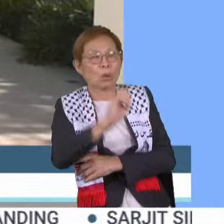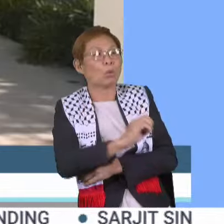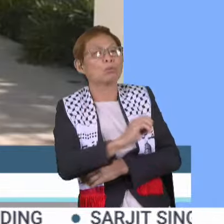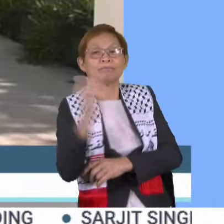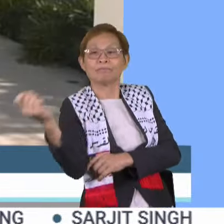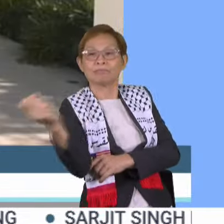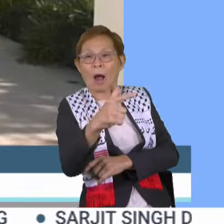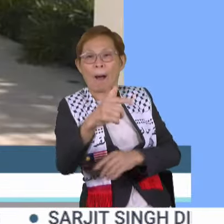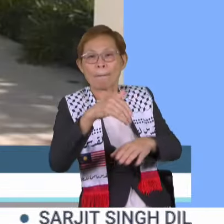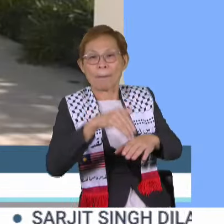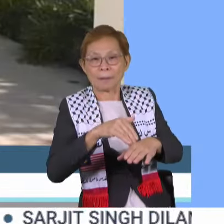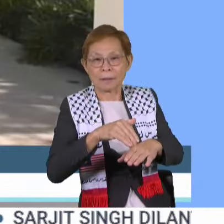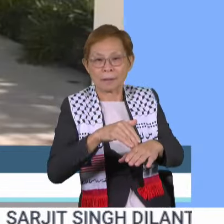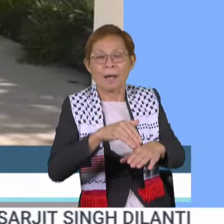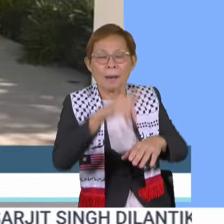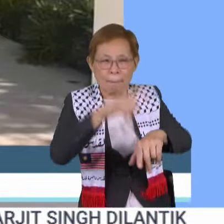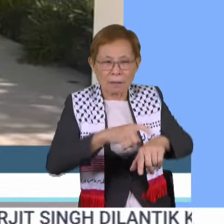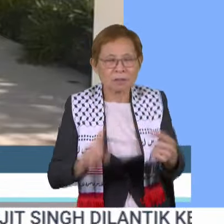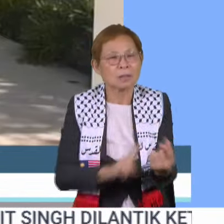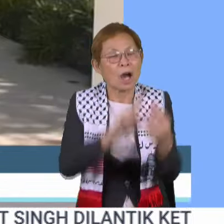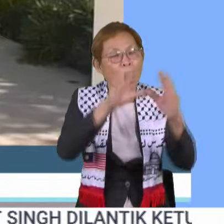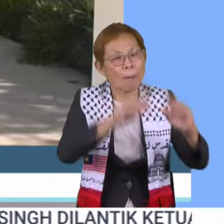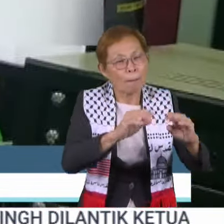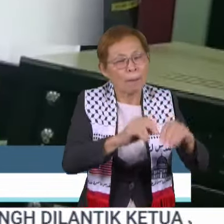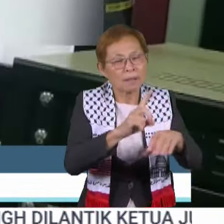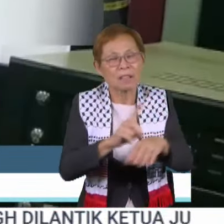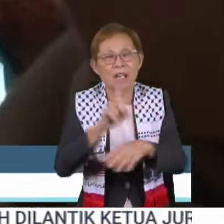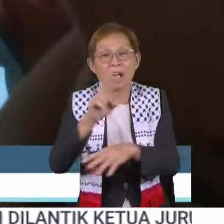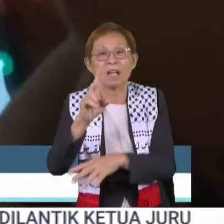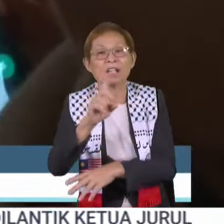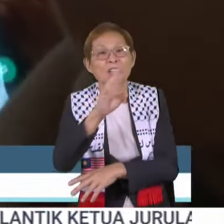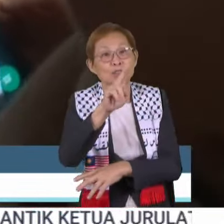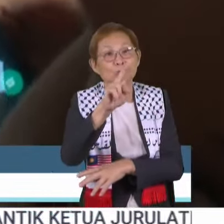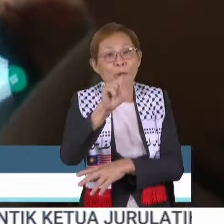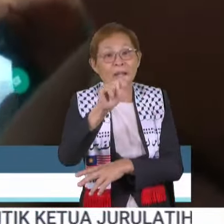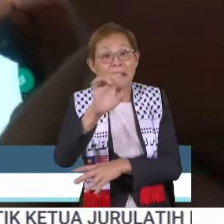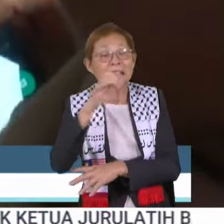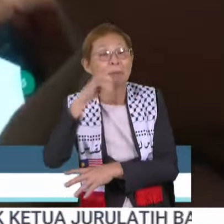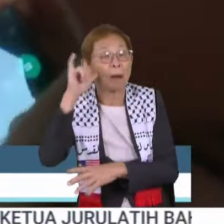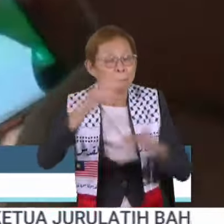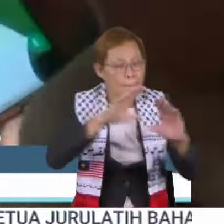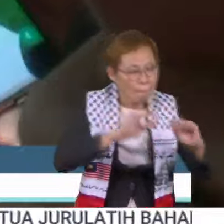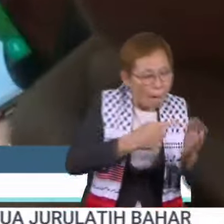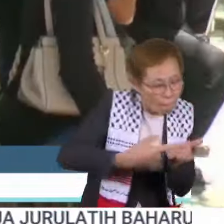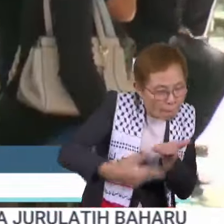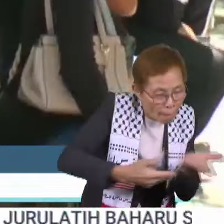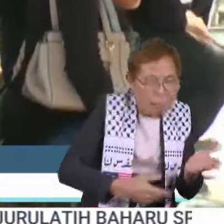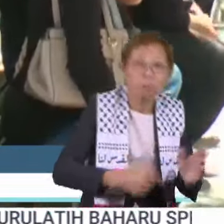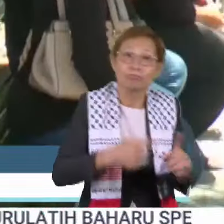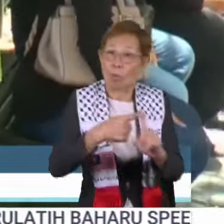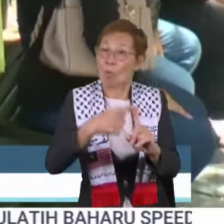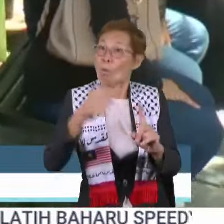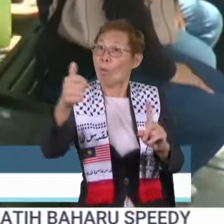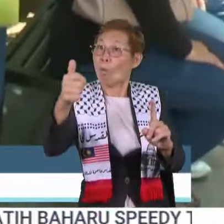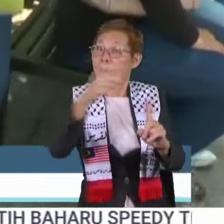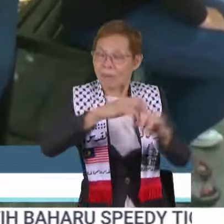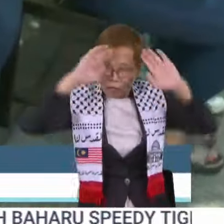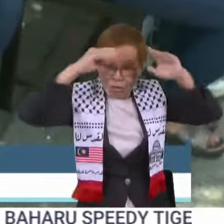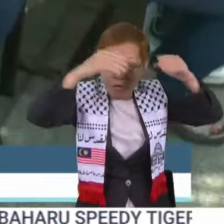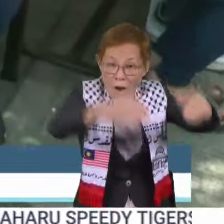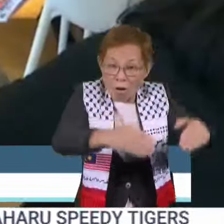telegram pavel durov ketika perjumpaan di Dubai semalam Beliau berkata perbincangan dijalankan amat positif dan memberi